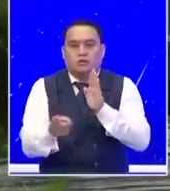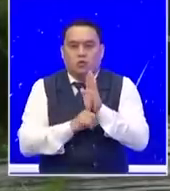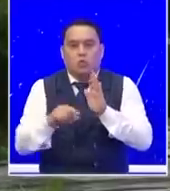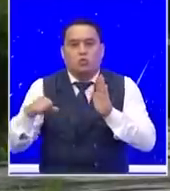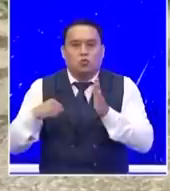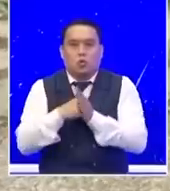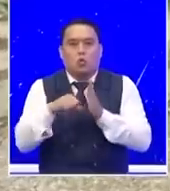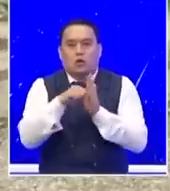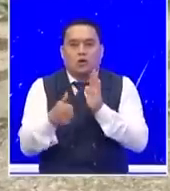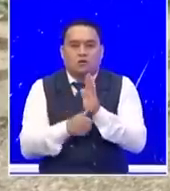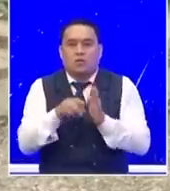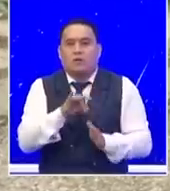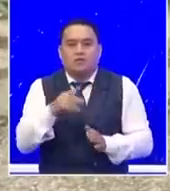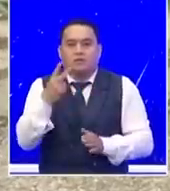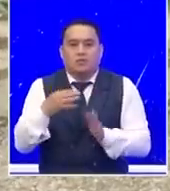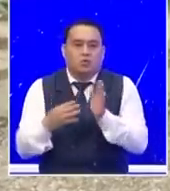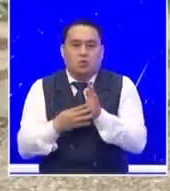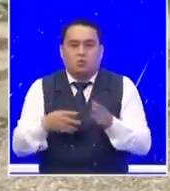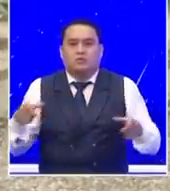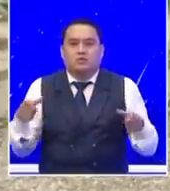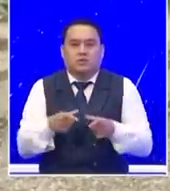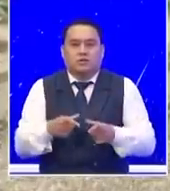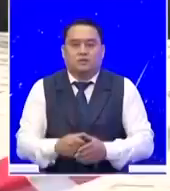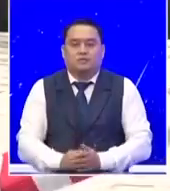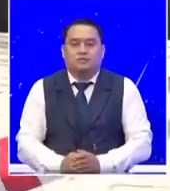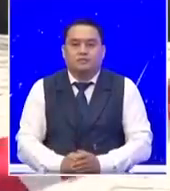16 мамырдан 29 мамырға дейін шектелді.